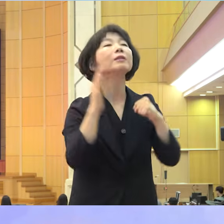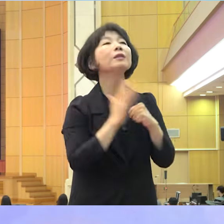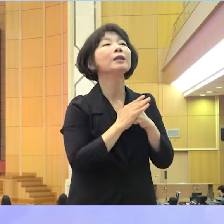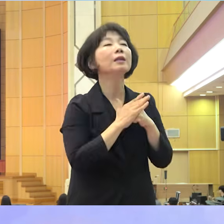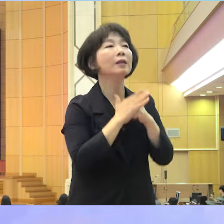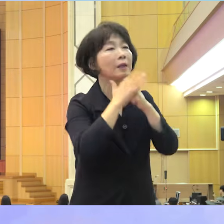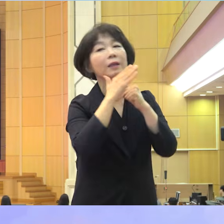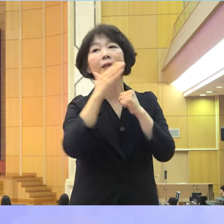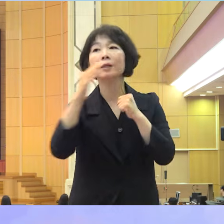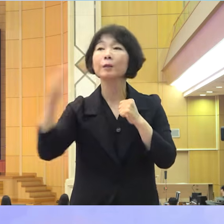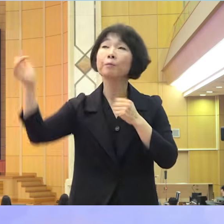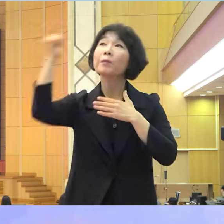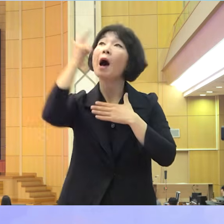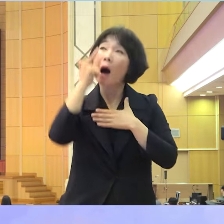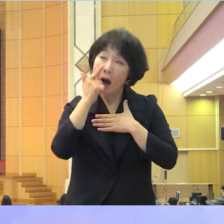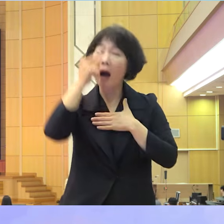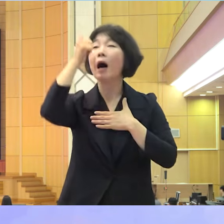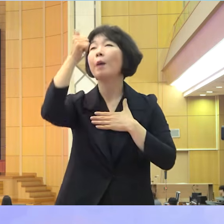받았으니